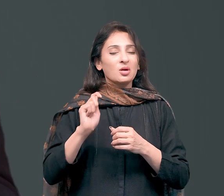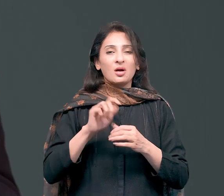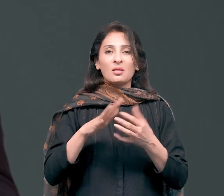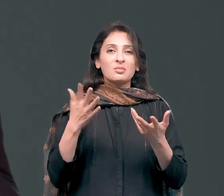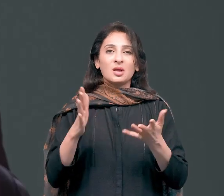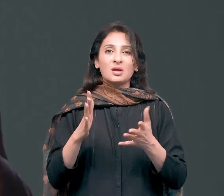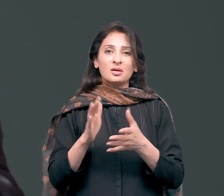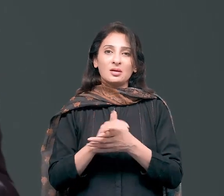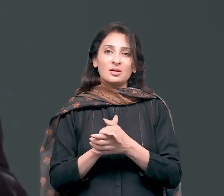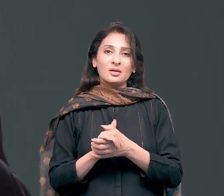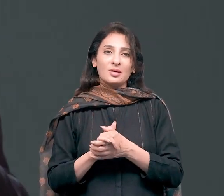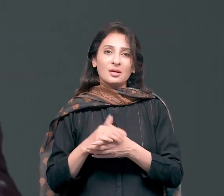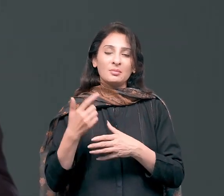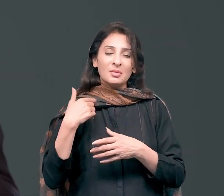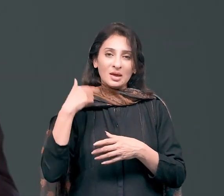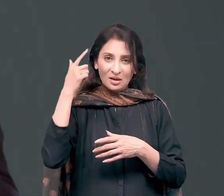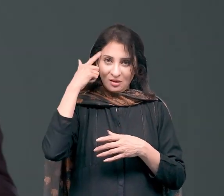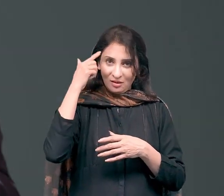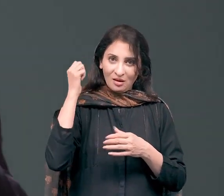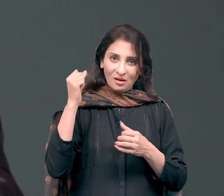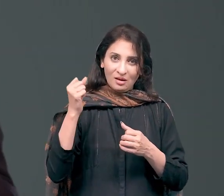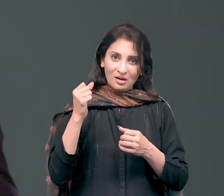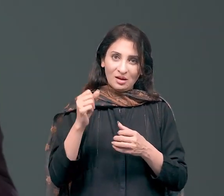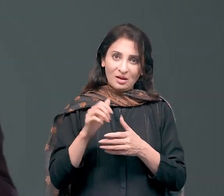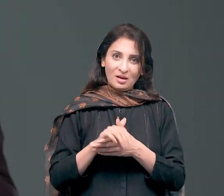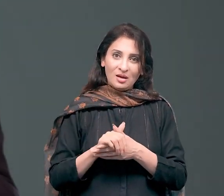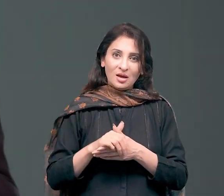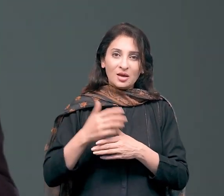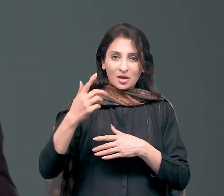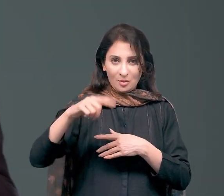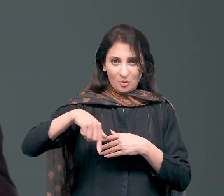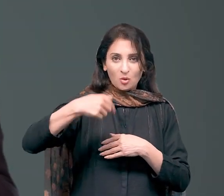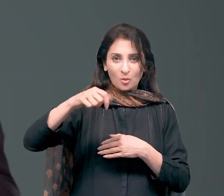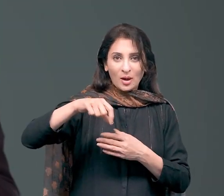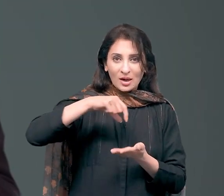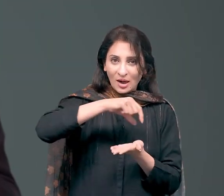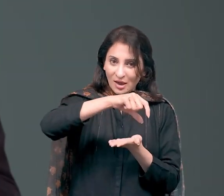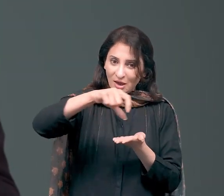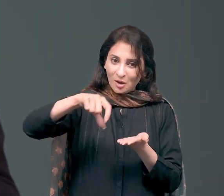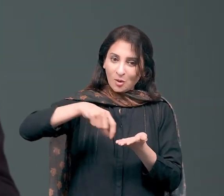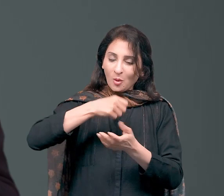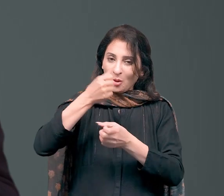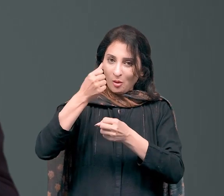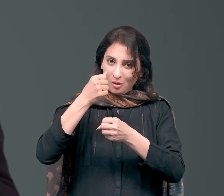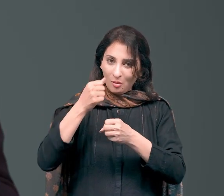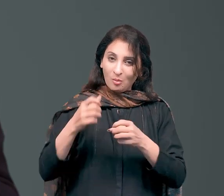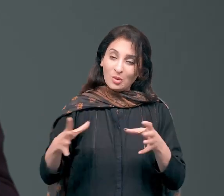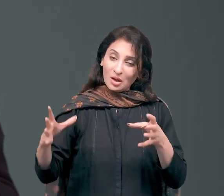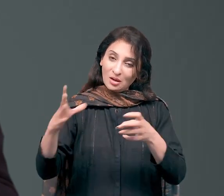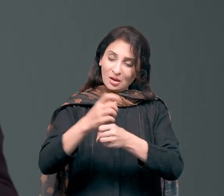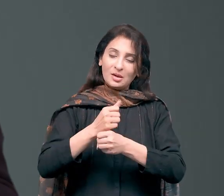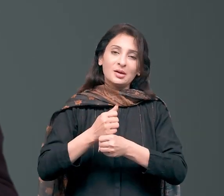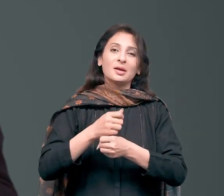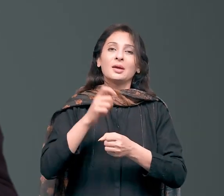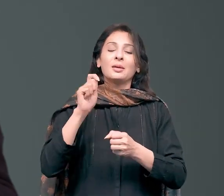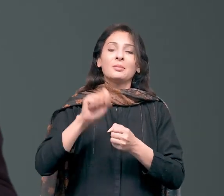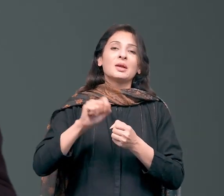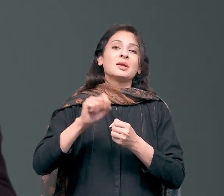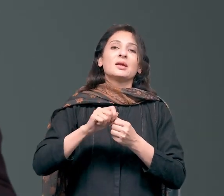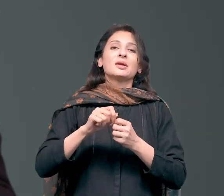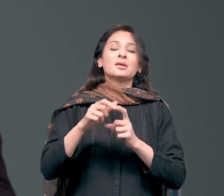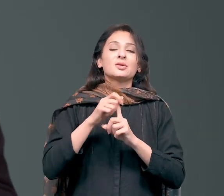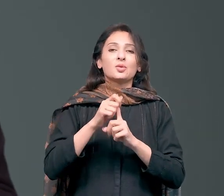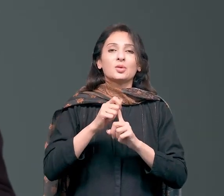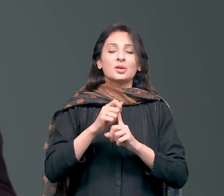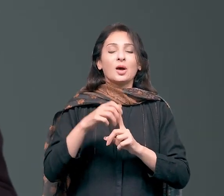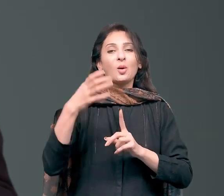ہم ایک دفعہ قوم بنے تھے. مجھے لگتا یہ ہے کہ ہمیں دوبارہ سے ایک قوم بننے کی ضرورت ہے. وہ